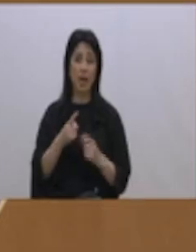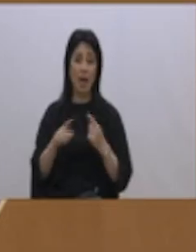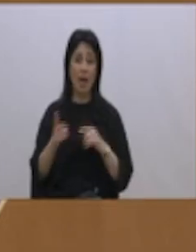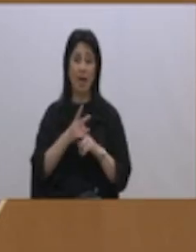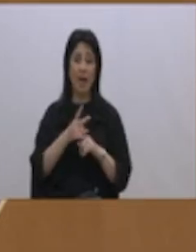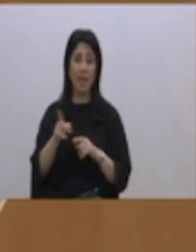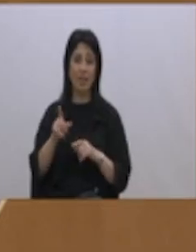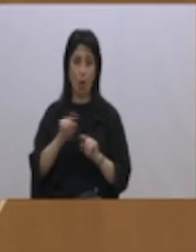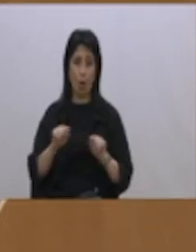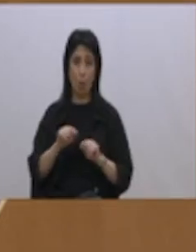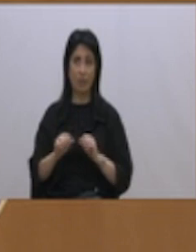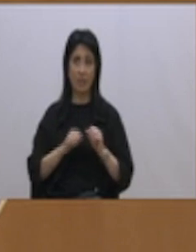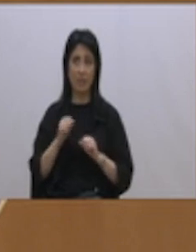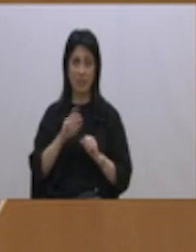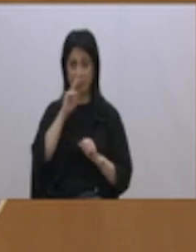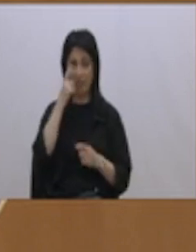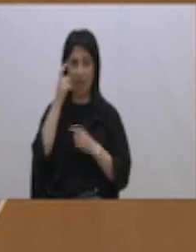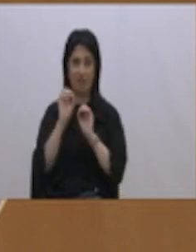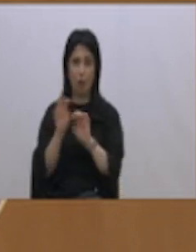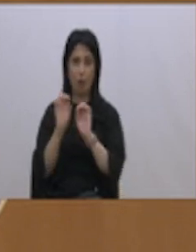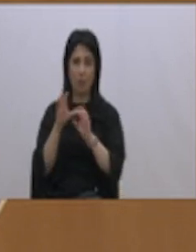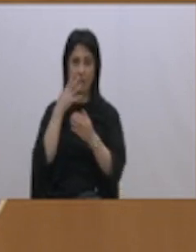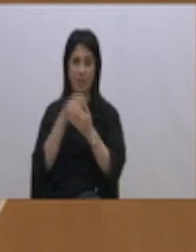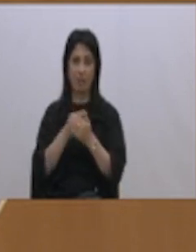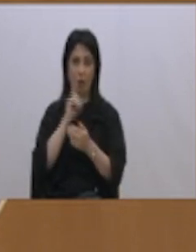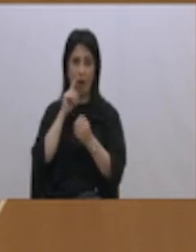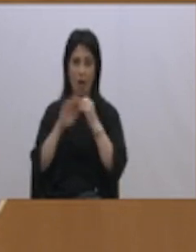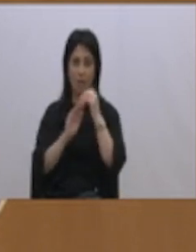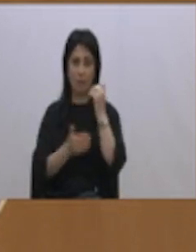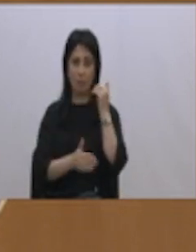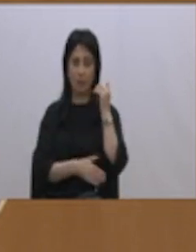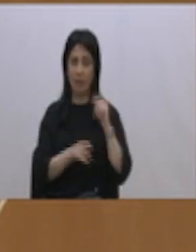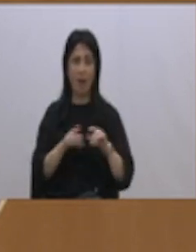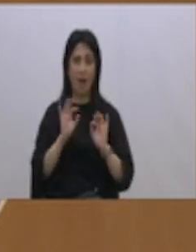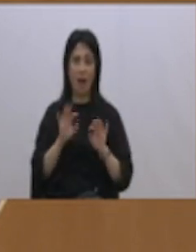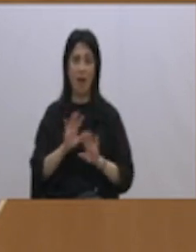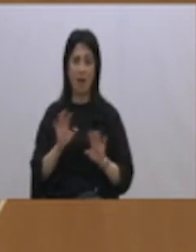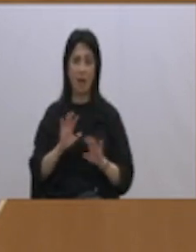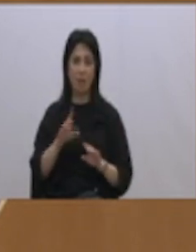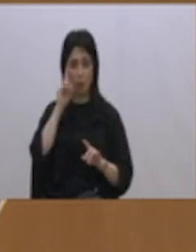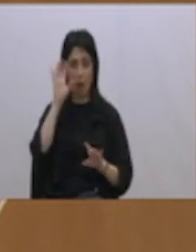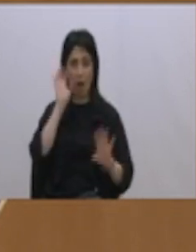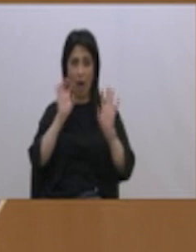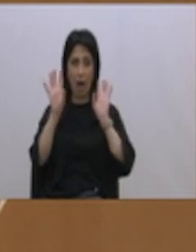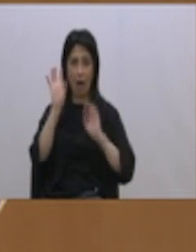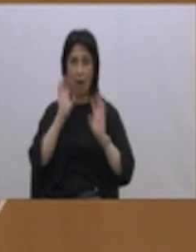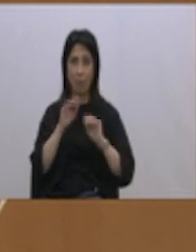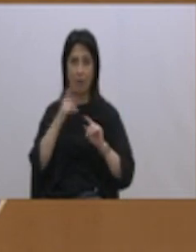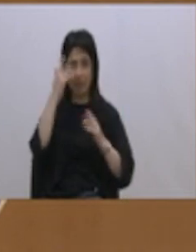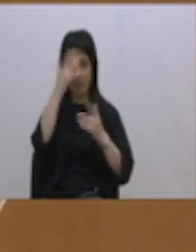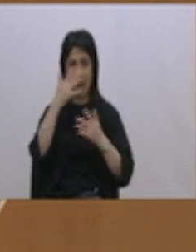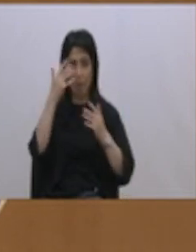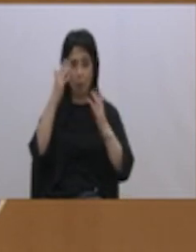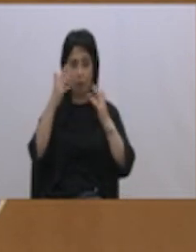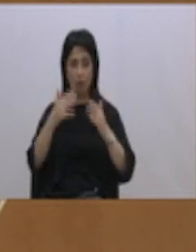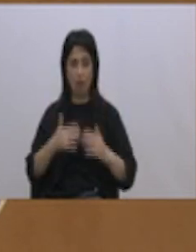რადიკალები ცდილობენ მცდარი ინფორმაციის გავრცელებით სრულიად არაადეკვატური ახმები და წარმოდგენები ჩამოუყალიბონ